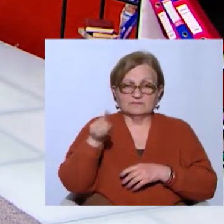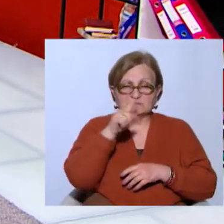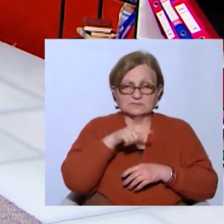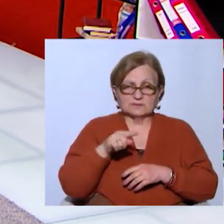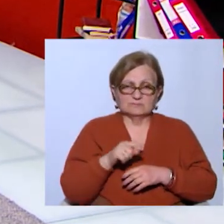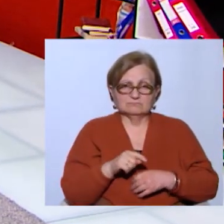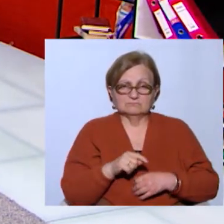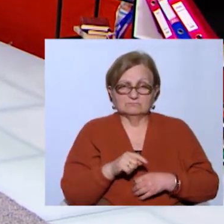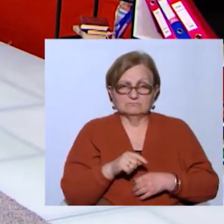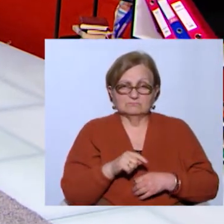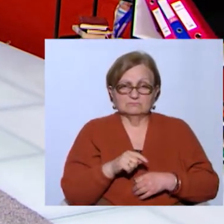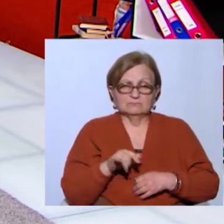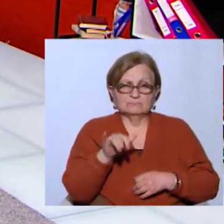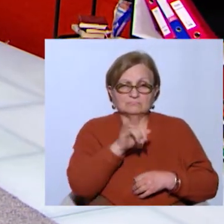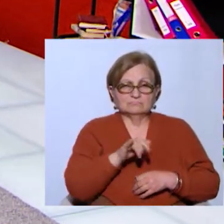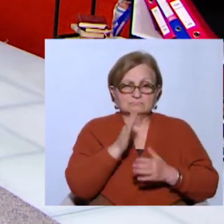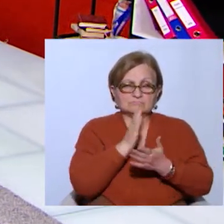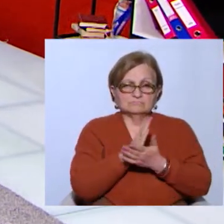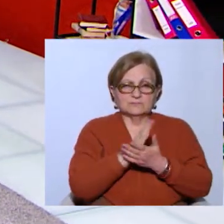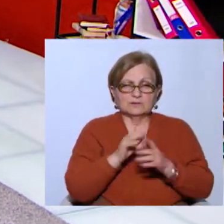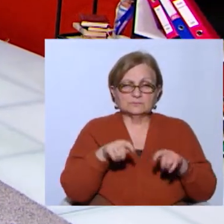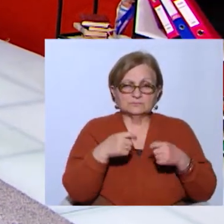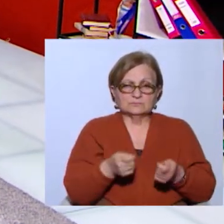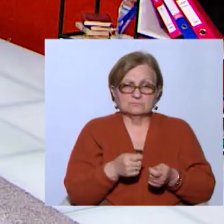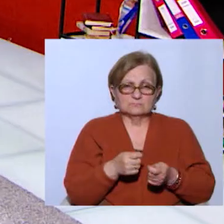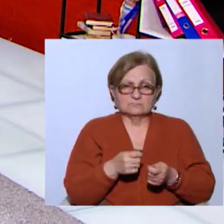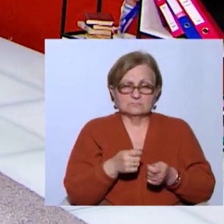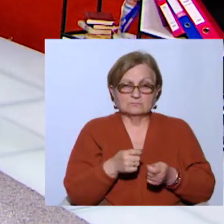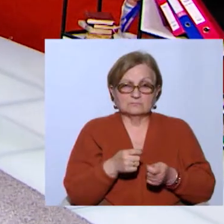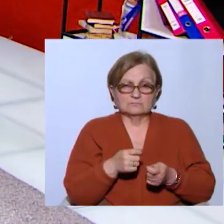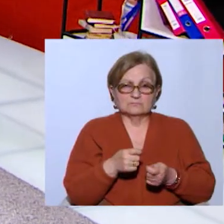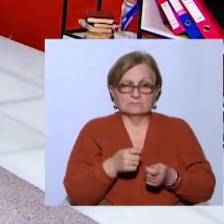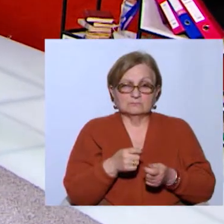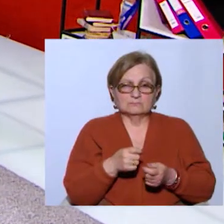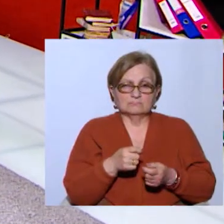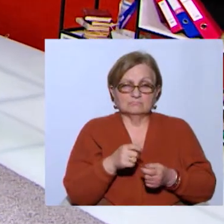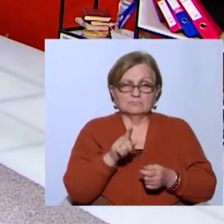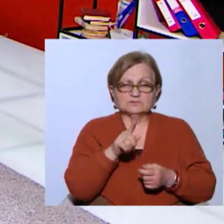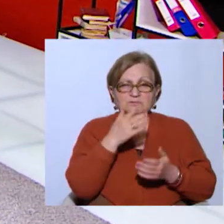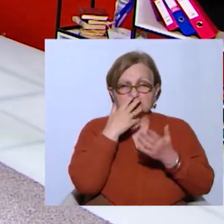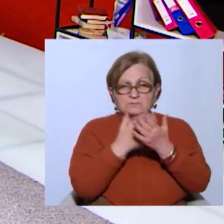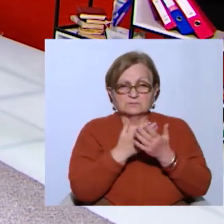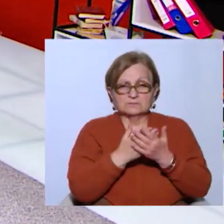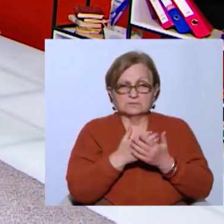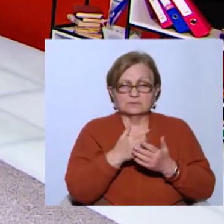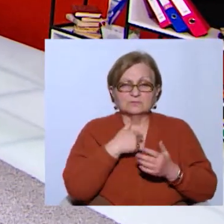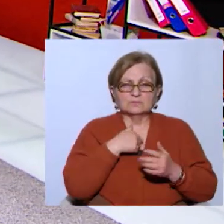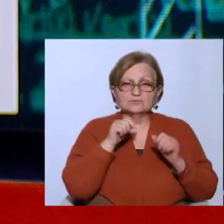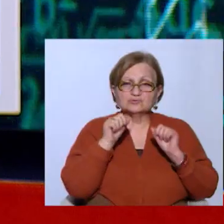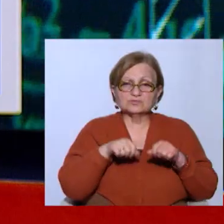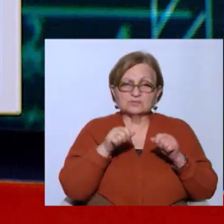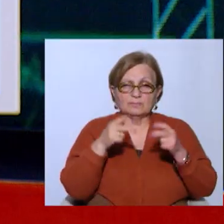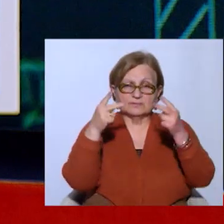ეს, სადაც არის ყველაფერი მოცემული. აი ერთეულოვანი წრე, სადაც მოცემული არის ჩვენი ეს